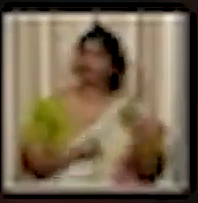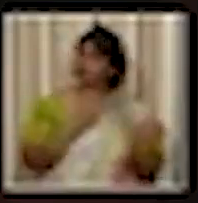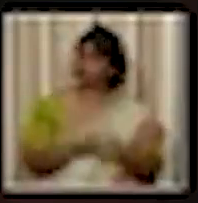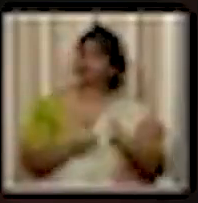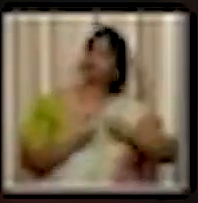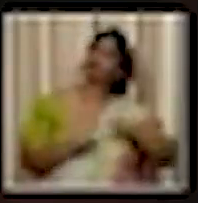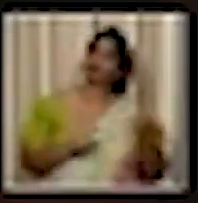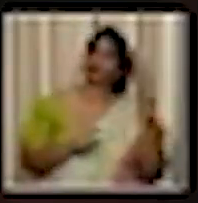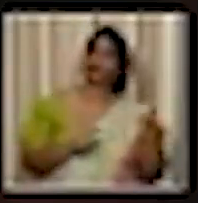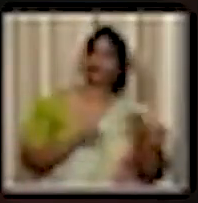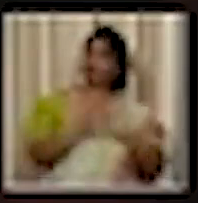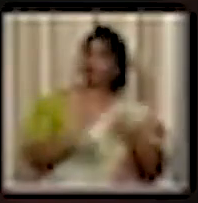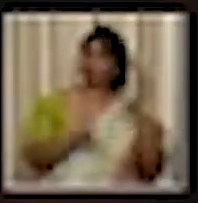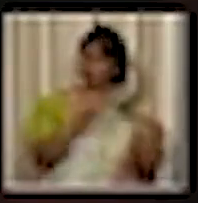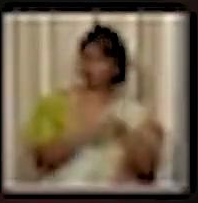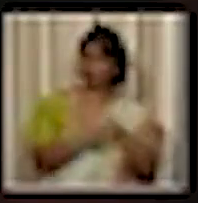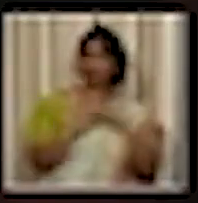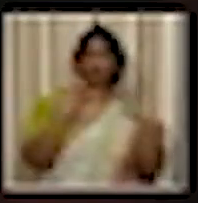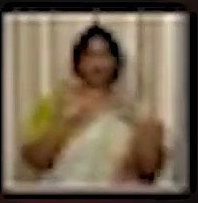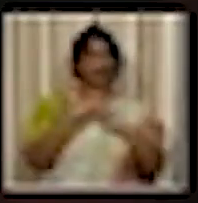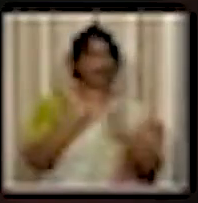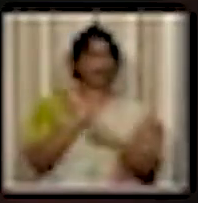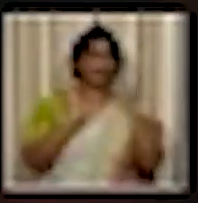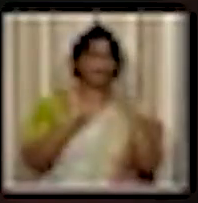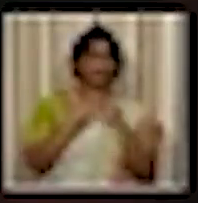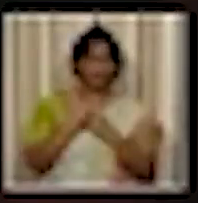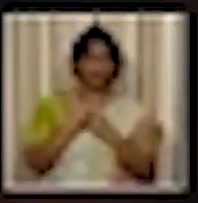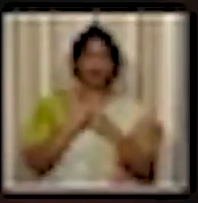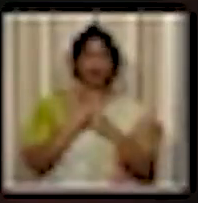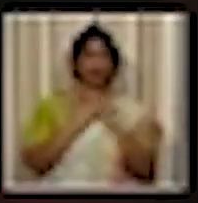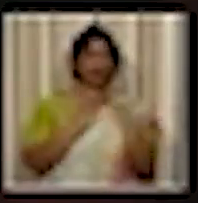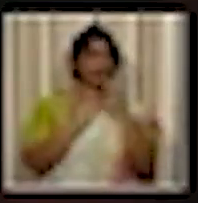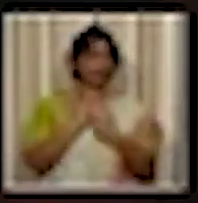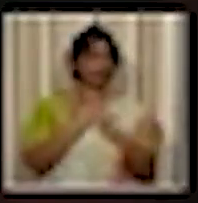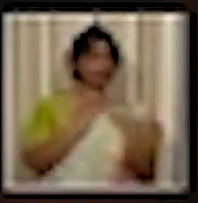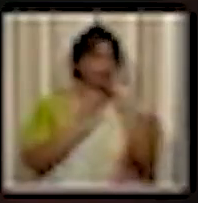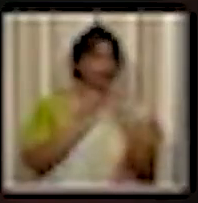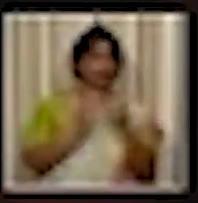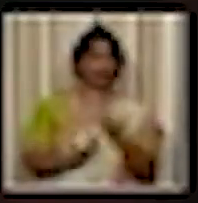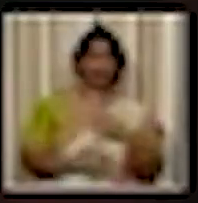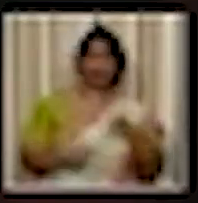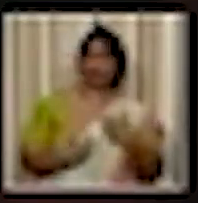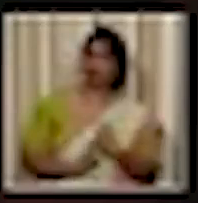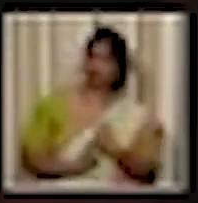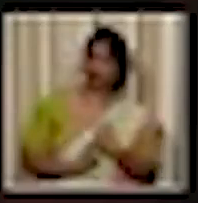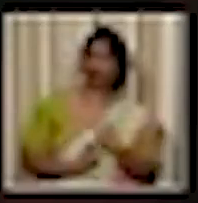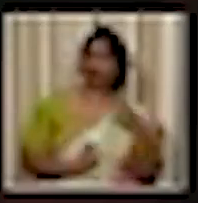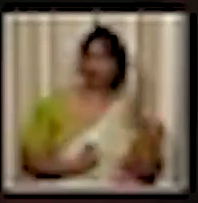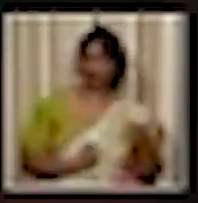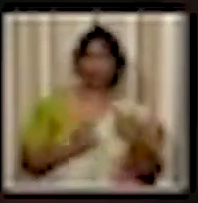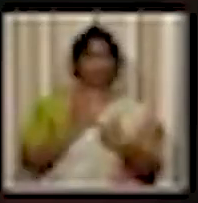අනිත් පැත්තෙන් ශිෂ්‍යයන් තුළ උසස් පෙළ විෂයක් විදිහට තාක්ෂණවේදී හදාරන්න විශාල උනන්දුවක් තියෙනවා. ඒ නිසා